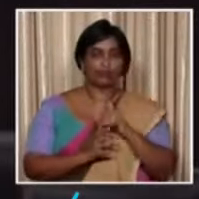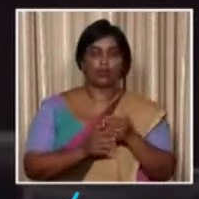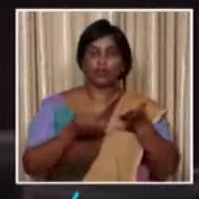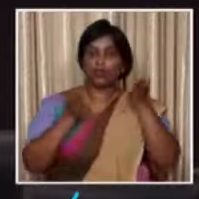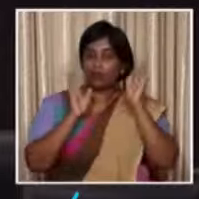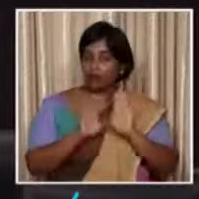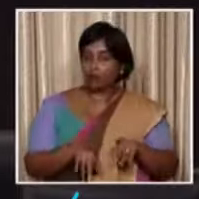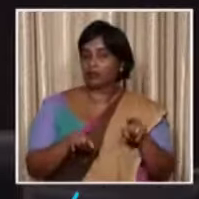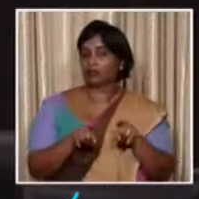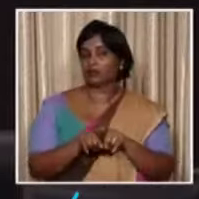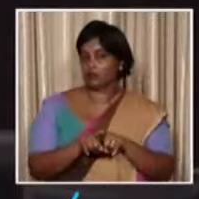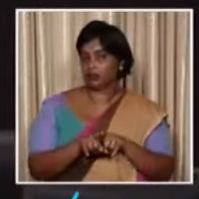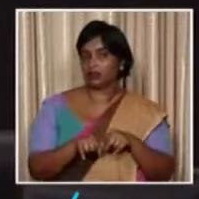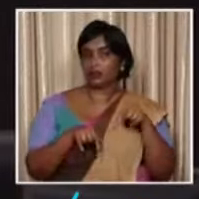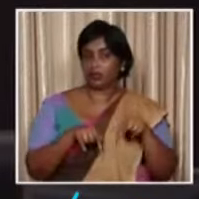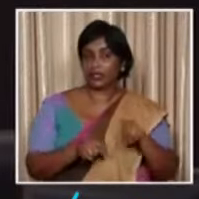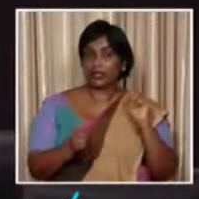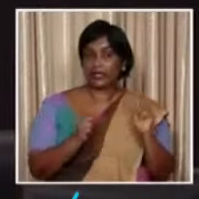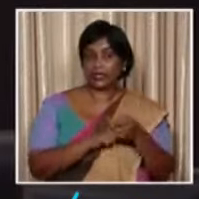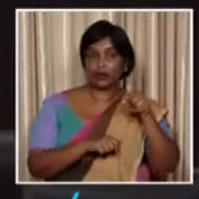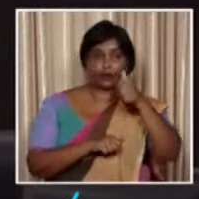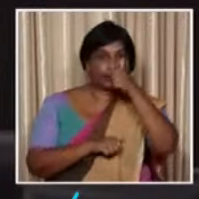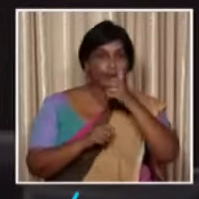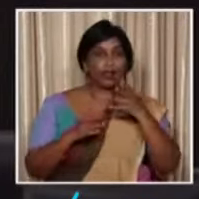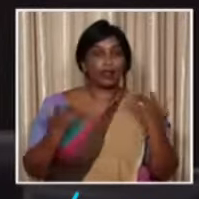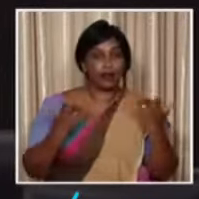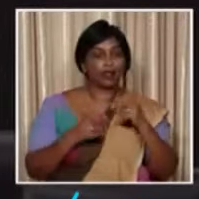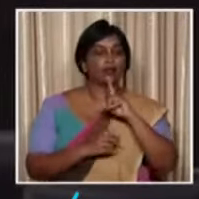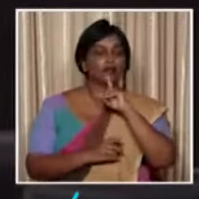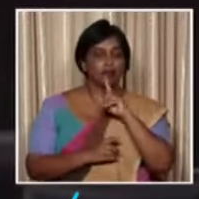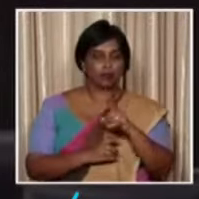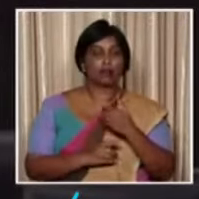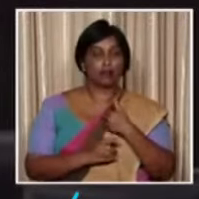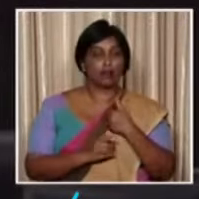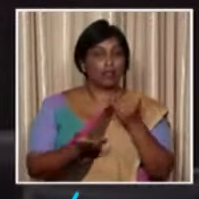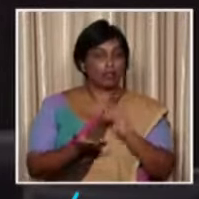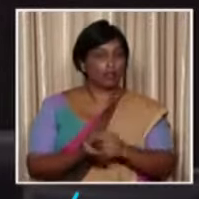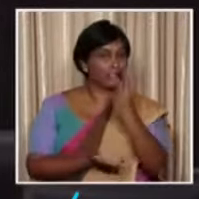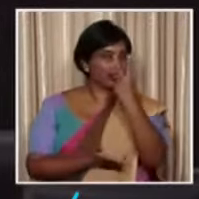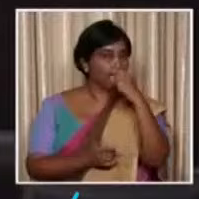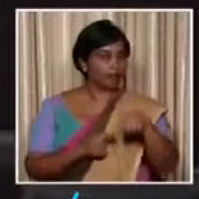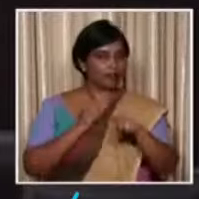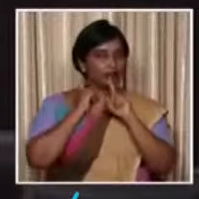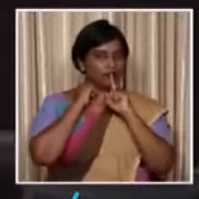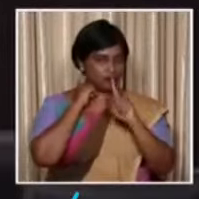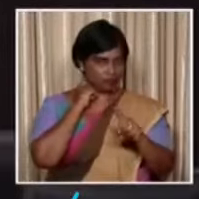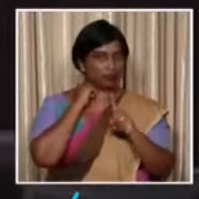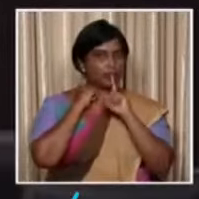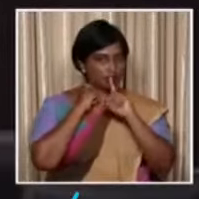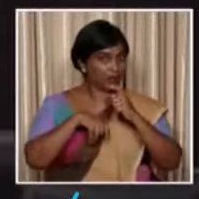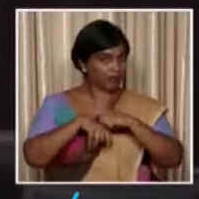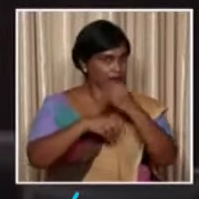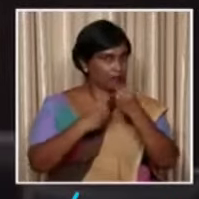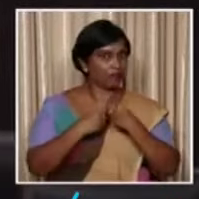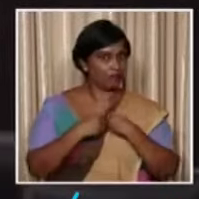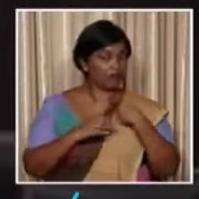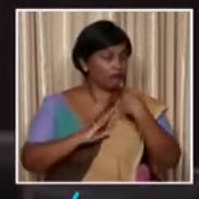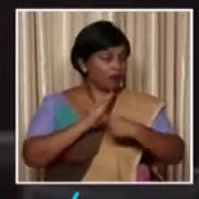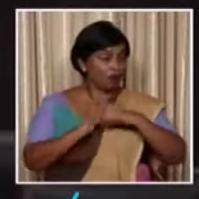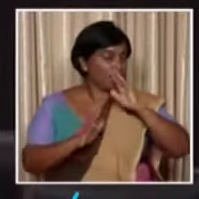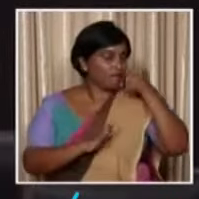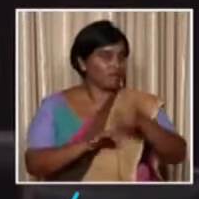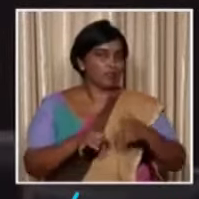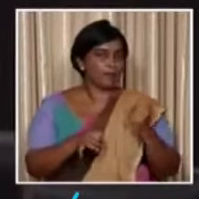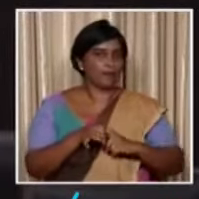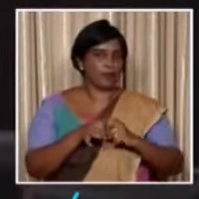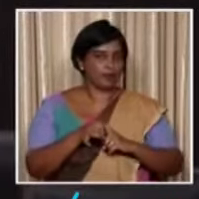අවසාන වශයෙන් දැන් මේ ක්‍රිකට් එකේ දූෂණ නැහැ කියන නිසා මම තව දෙකක් අද කියන්න මේකත් කියන්න මට ඉඩ දෙන්න මොකද මේක රටේ වැදගත්